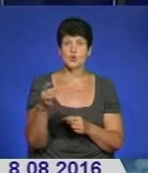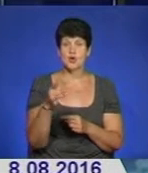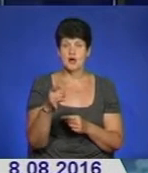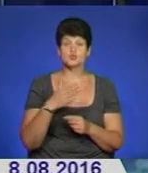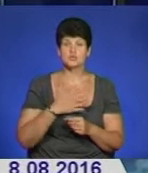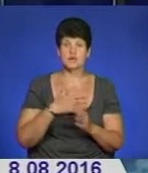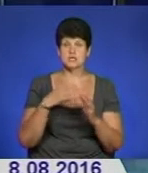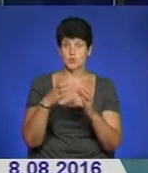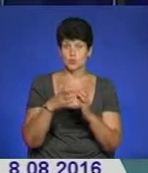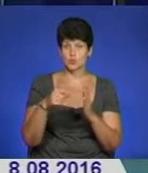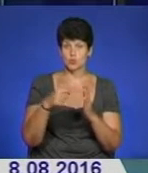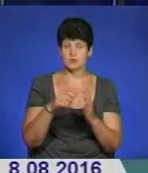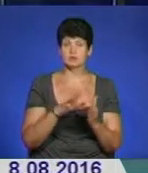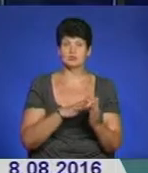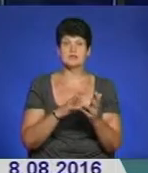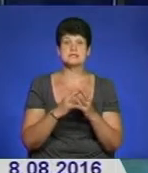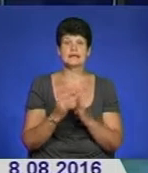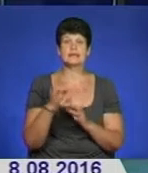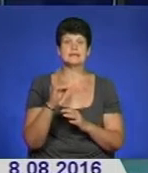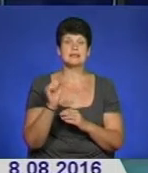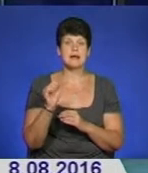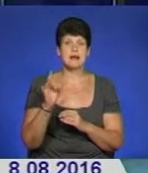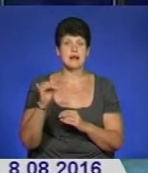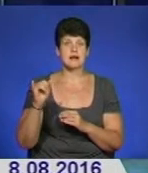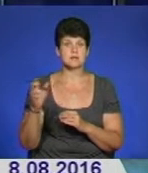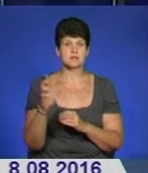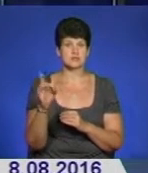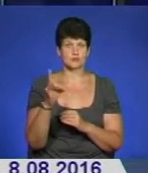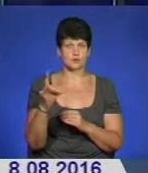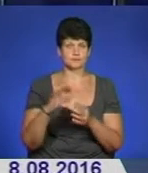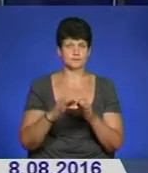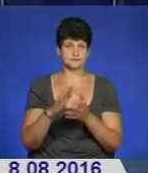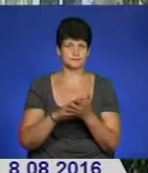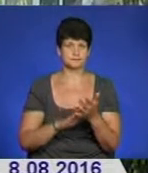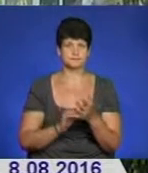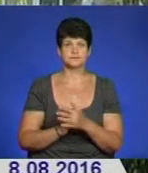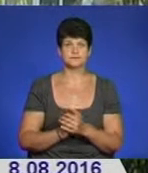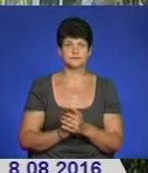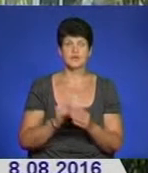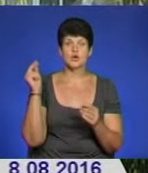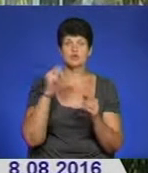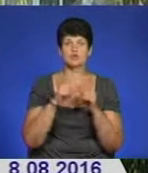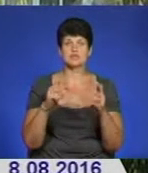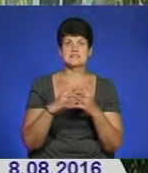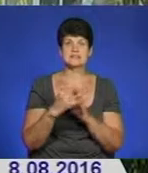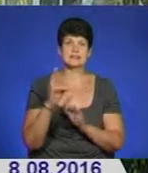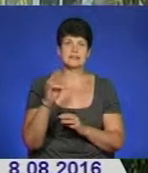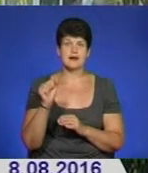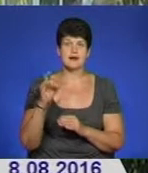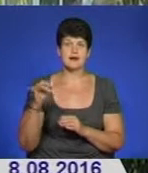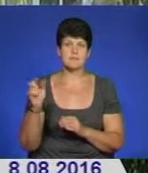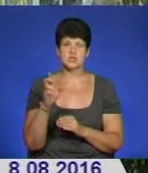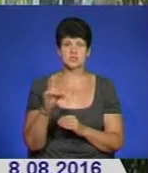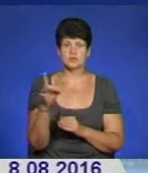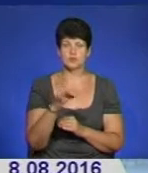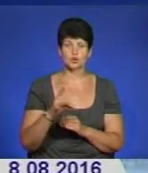знімальна група побувала у селі Нараїв Бережанського району. Подробиці у сюжеті. Школа у селі Нараїв Бережанського